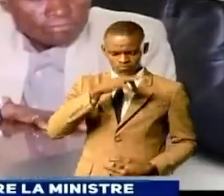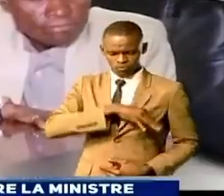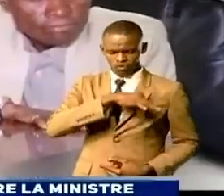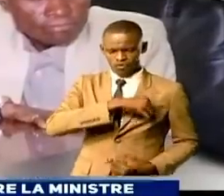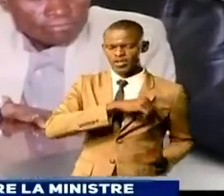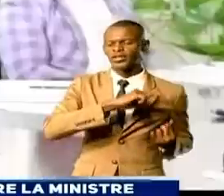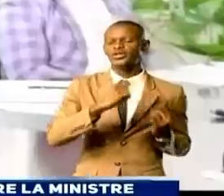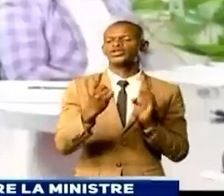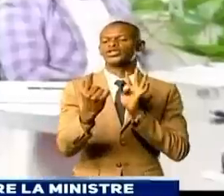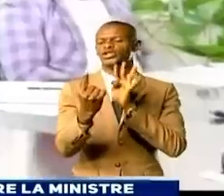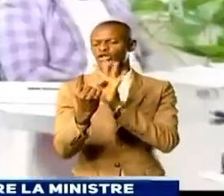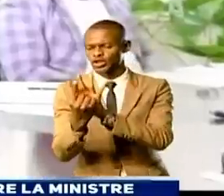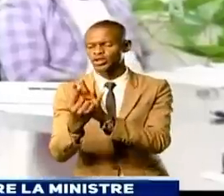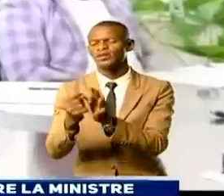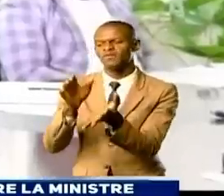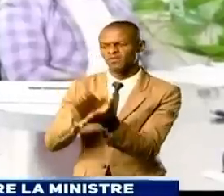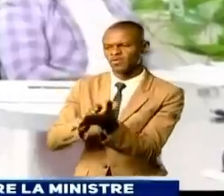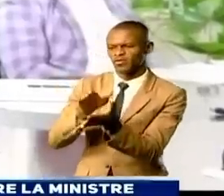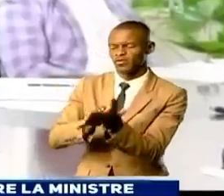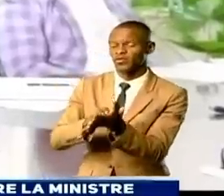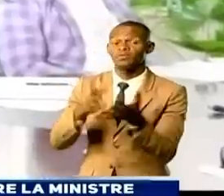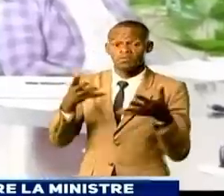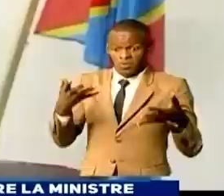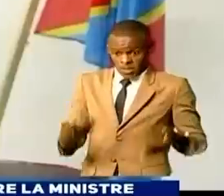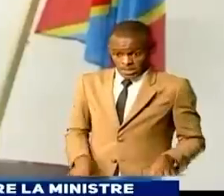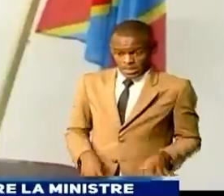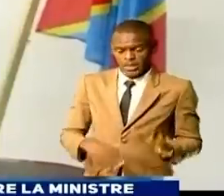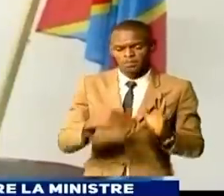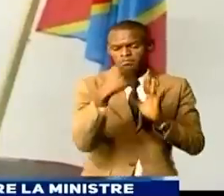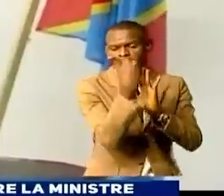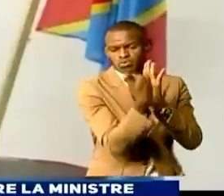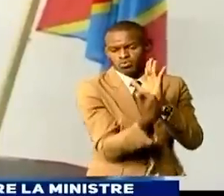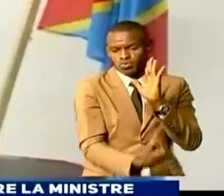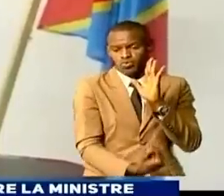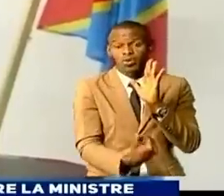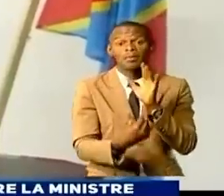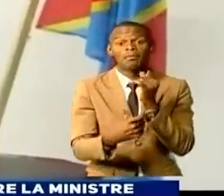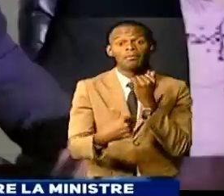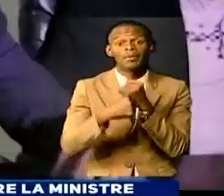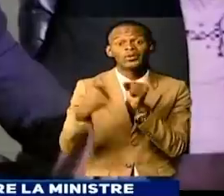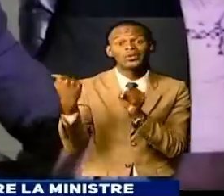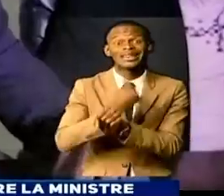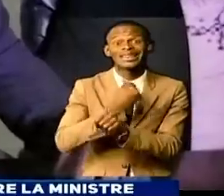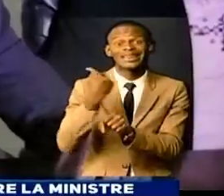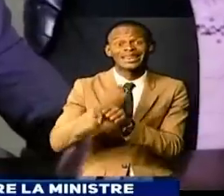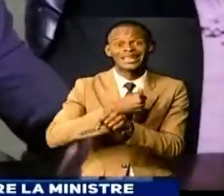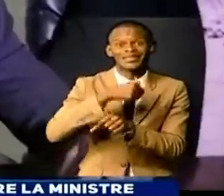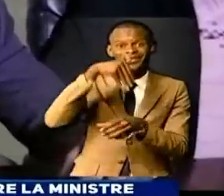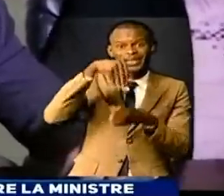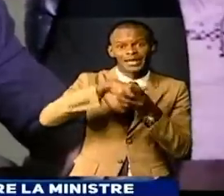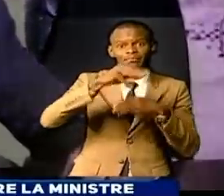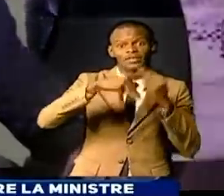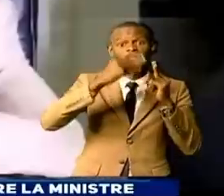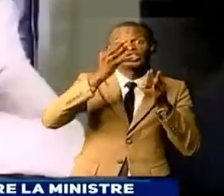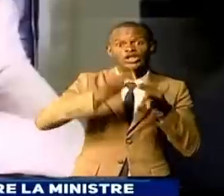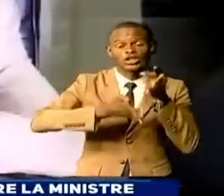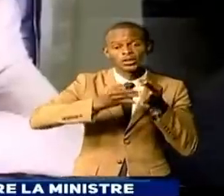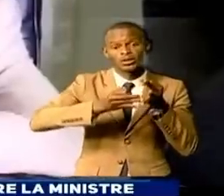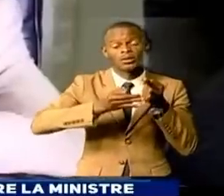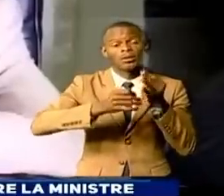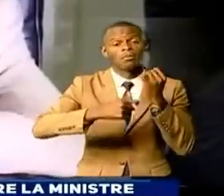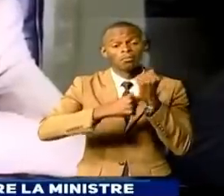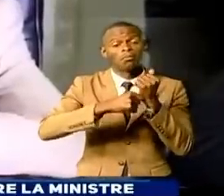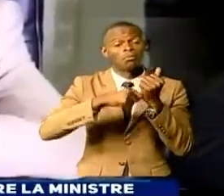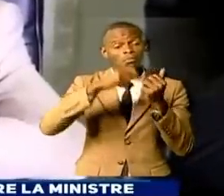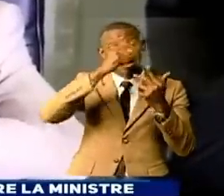dresseront la liste de tous les effectifs du ministère de la Justice, notamment de l'administration. Pour l'intersyndicale, la prime générale devra